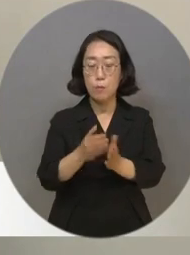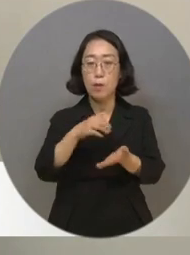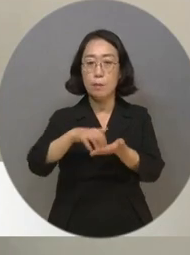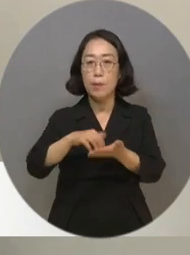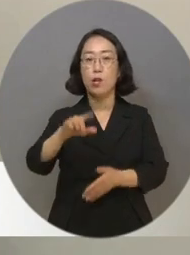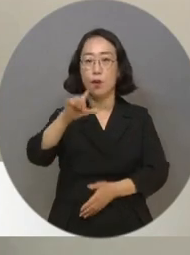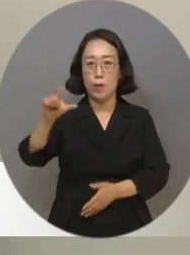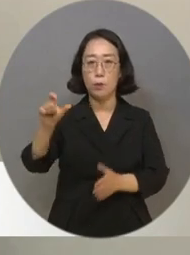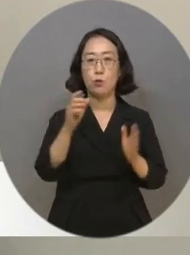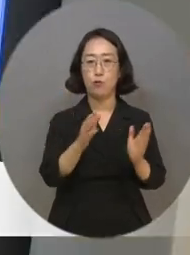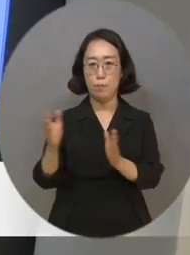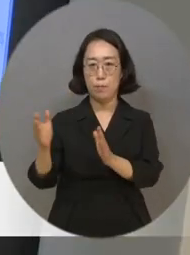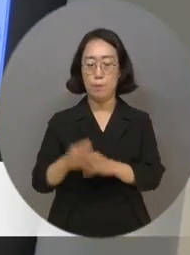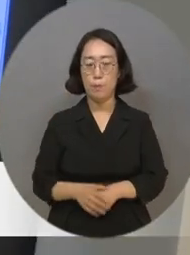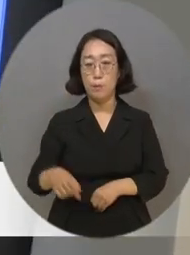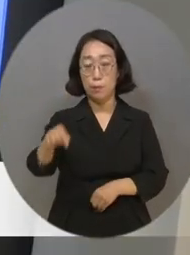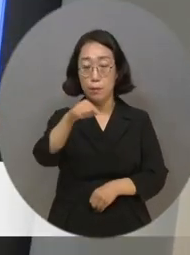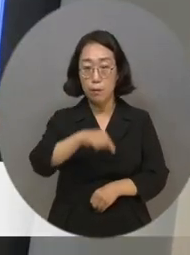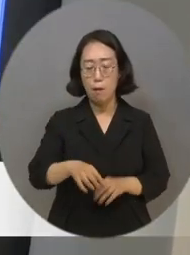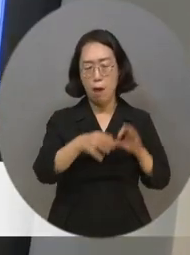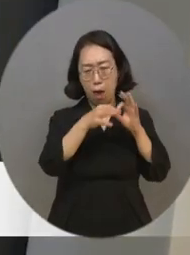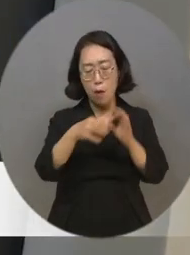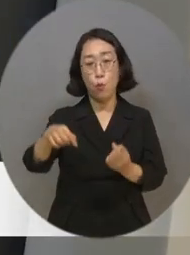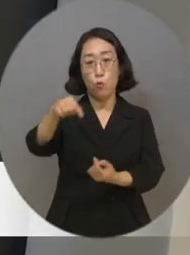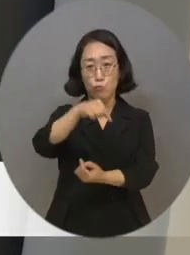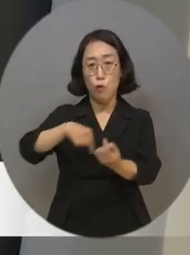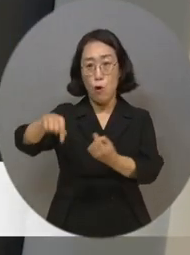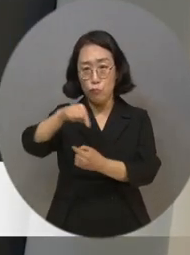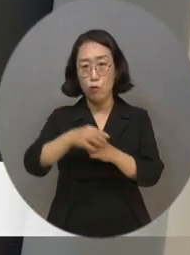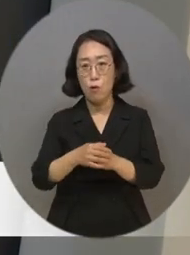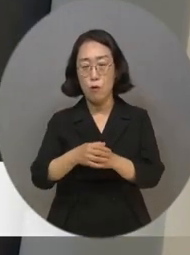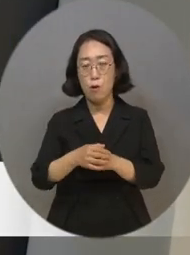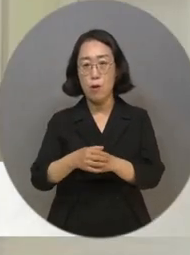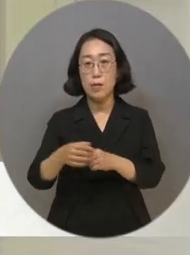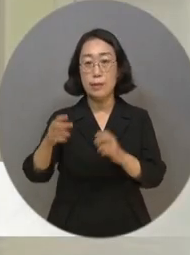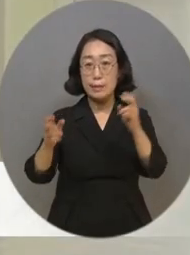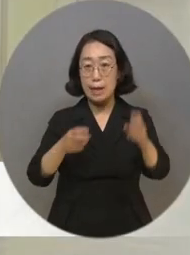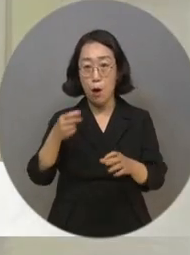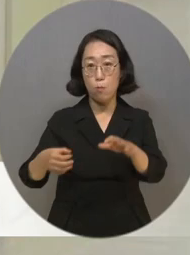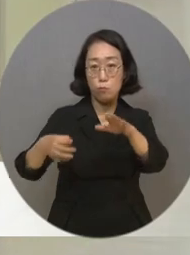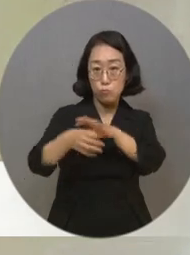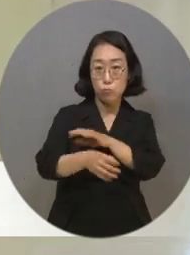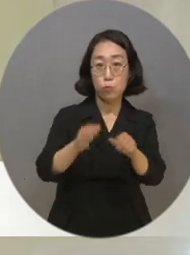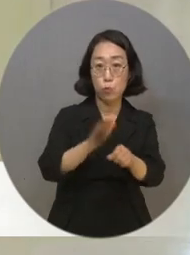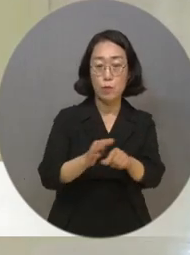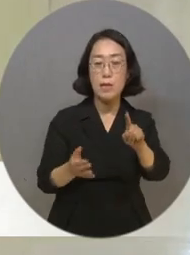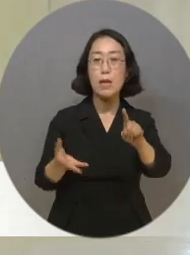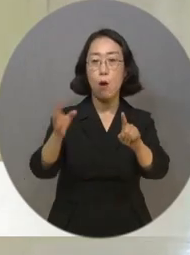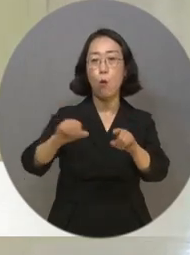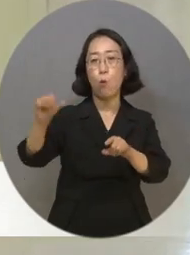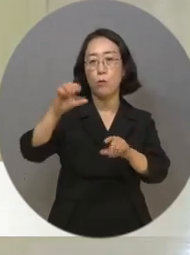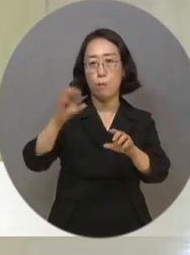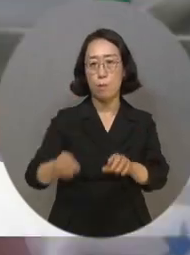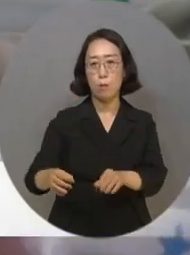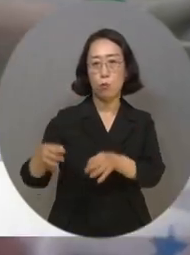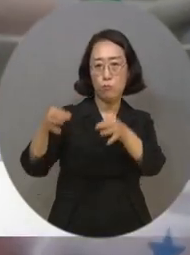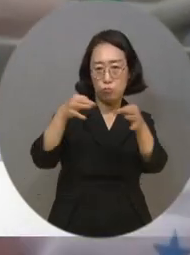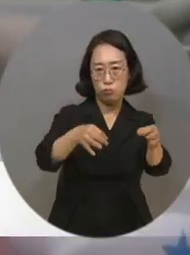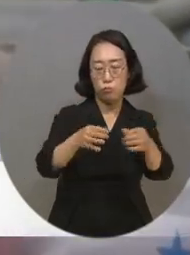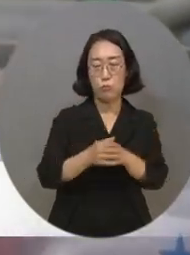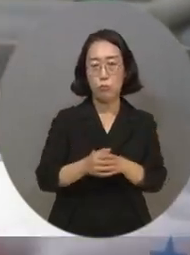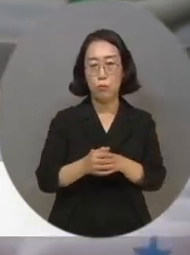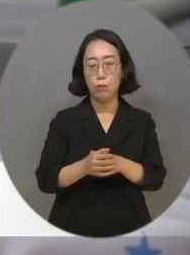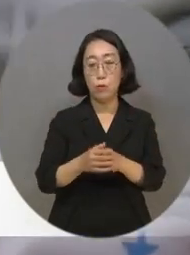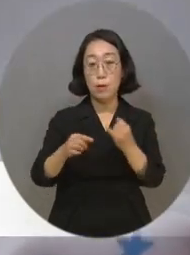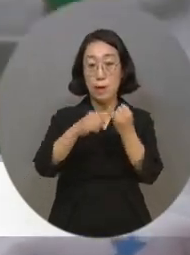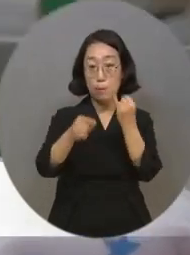갖췄습니다. 지속적인 운영을 위해 매년 인건비와 사업비로 1억 5천만 원을 지원합니다. 장애진화